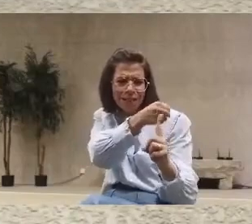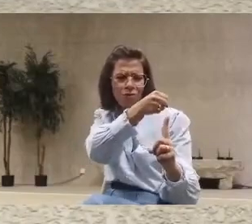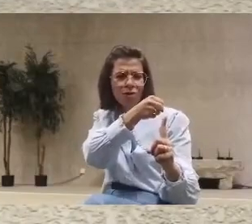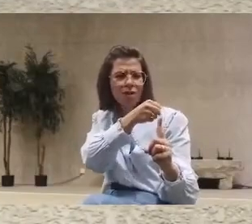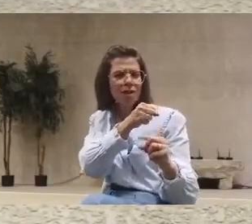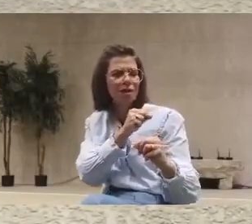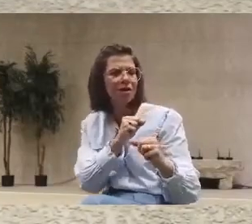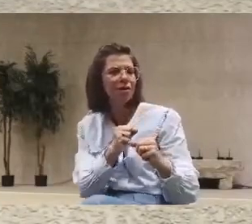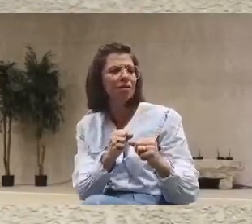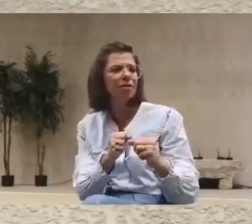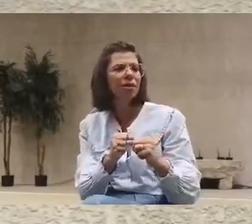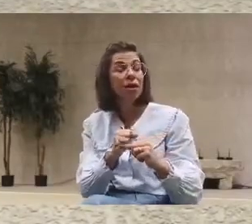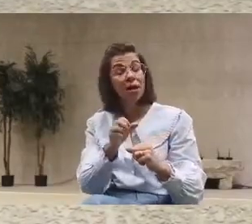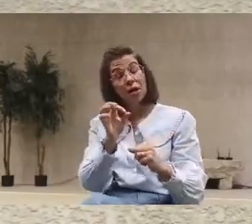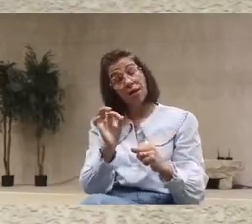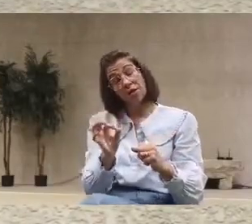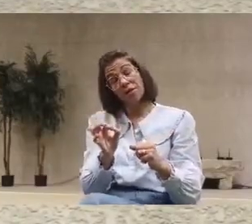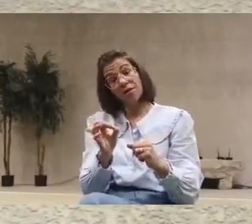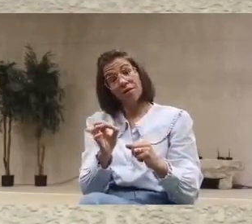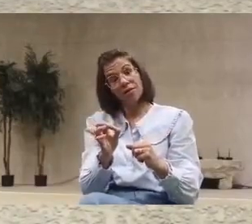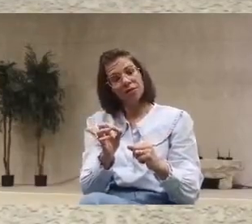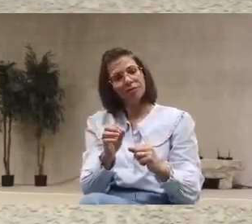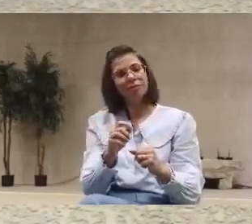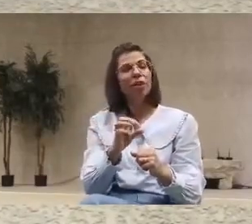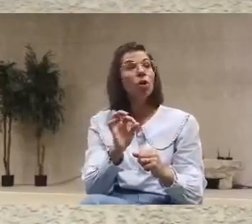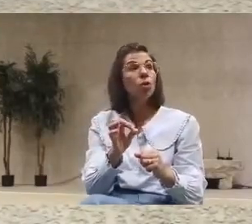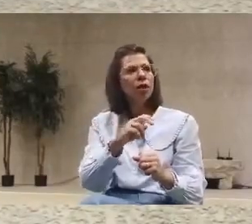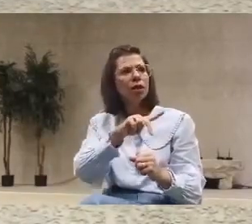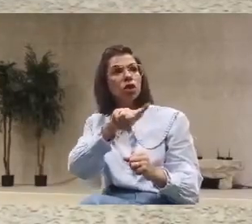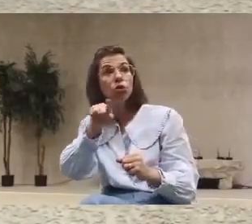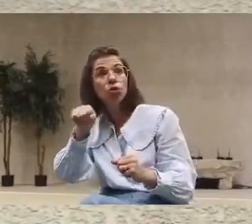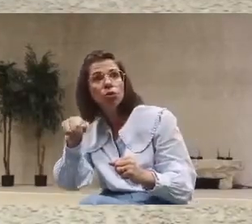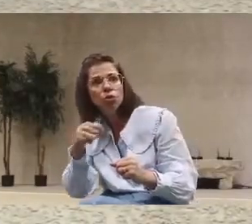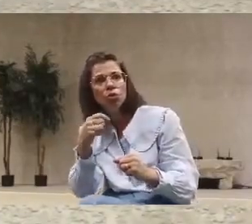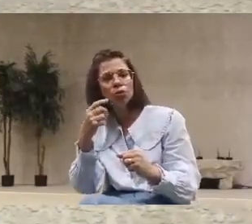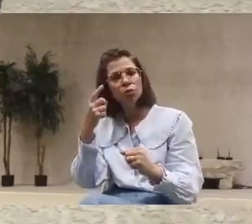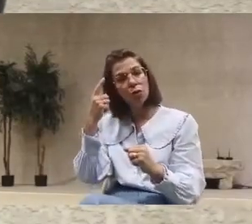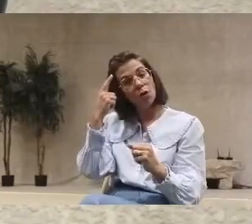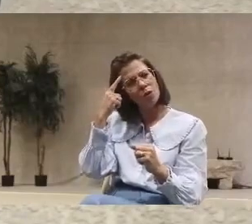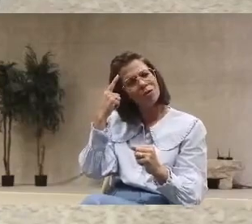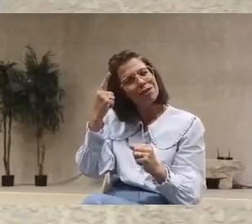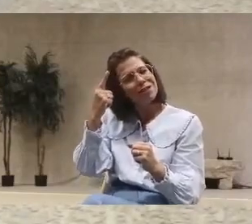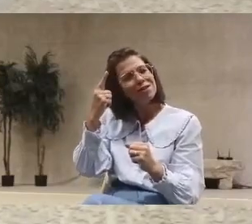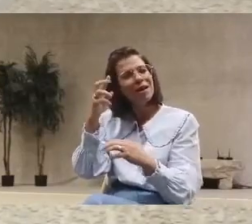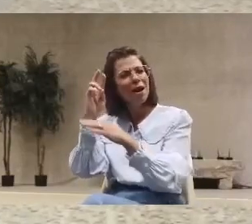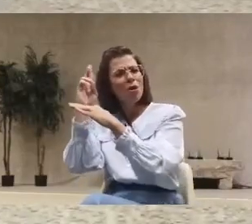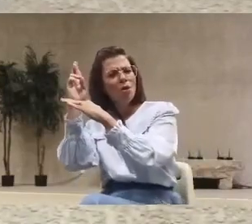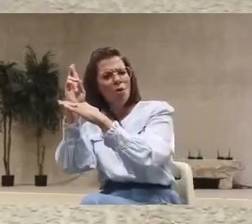d'eux parce qu'il nous a dit qu'ils avaient été heureux d'avoir été outragés pour le nom de Jésus.